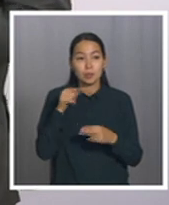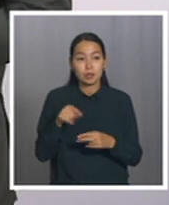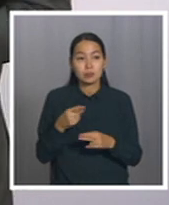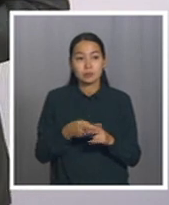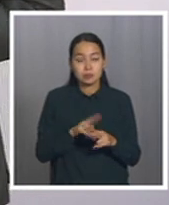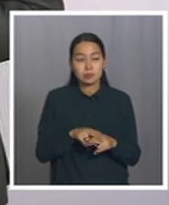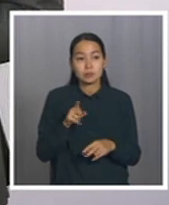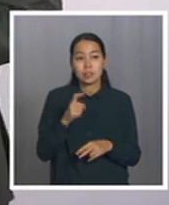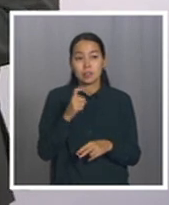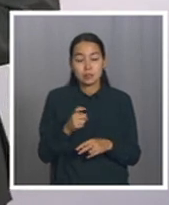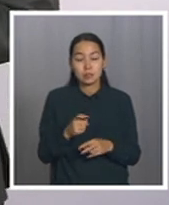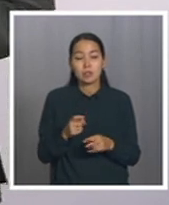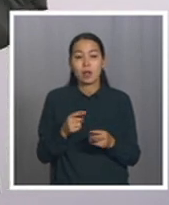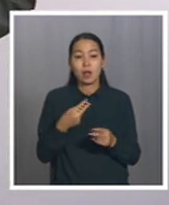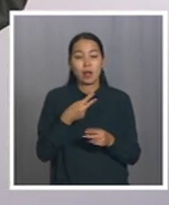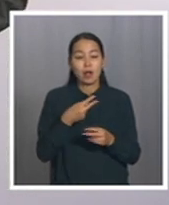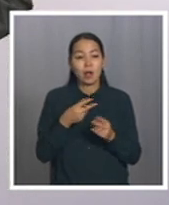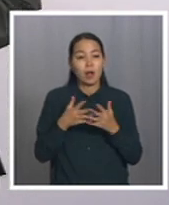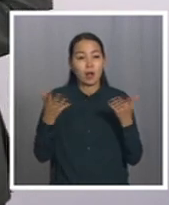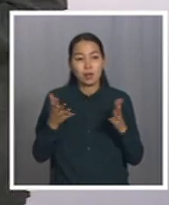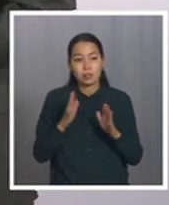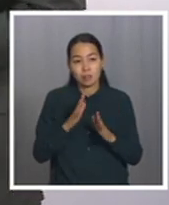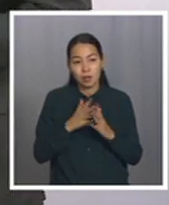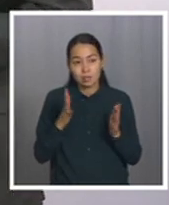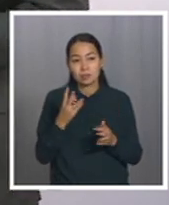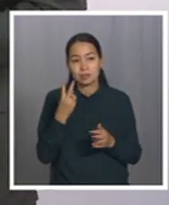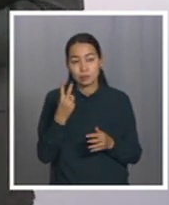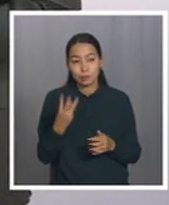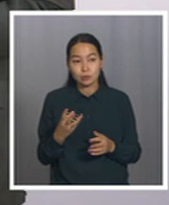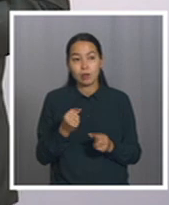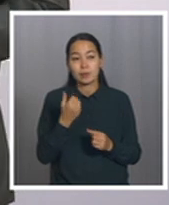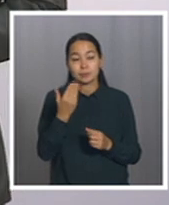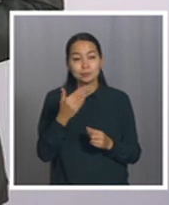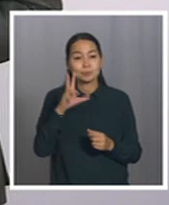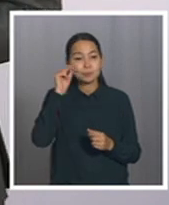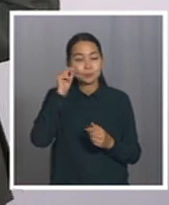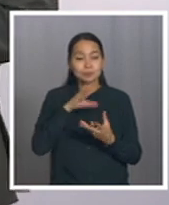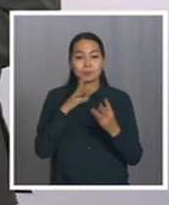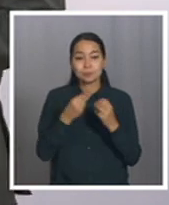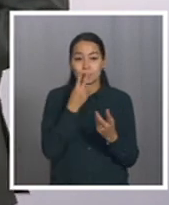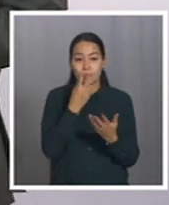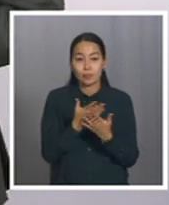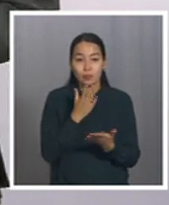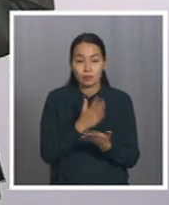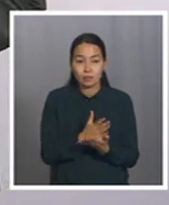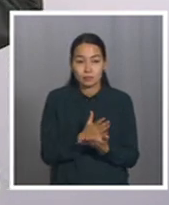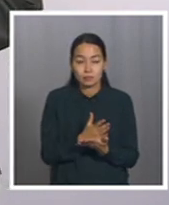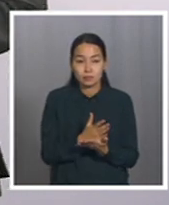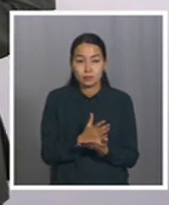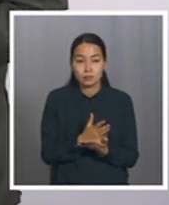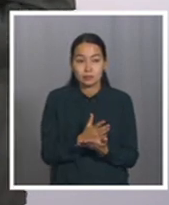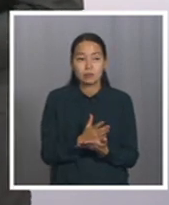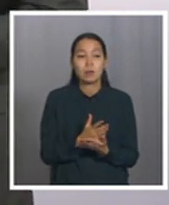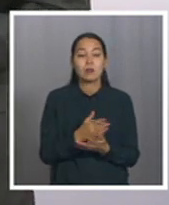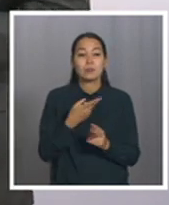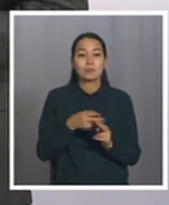неместен 2-ден 3 анықталу болса бірінші функцияда, керісінше екінші функцияның мәндер жиынына тиісті болып тұр. Ал бізде y